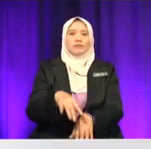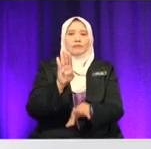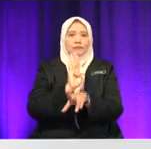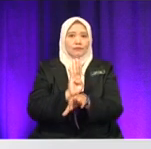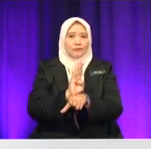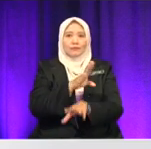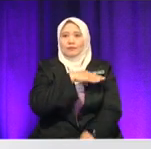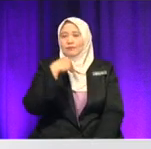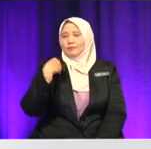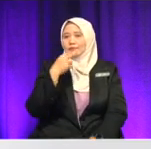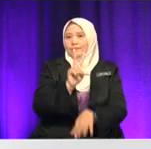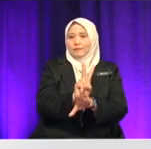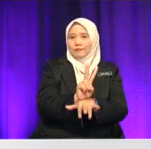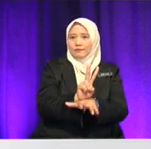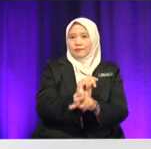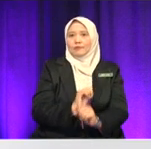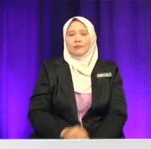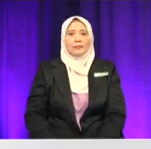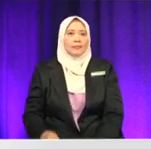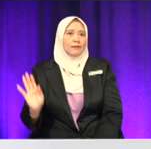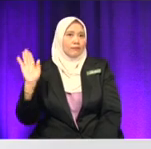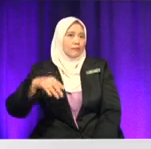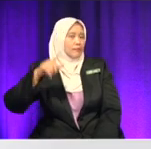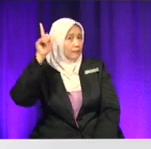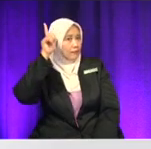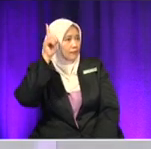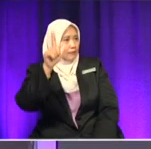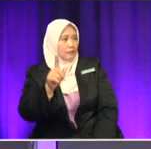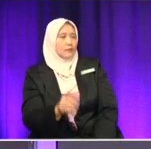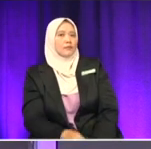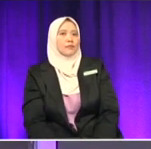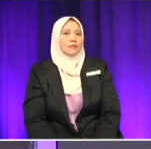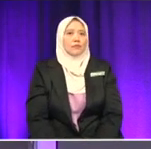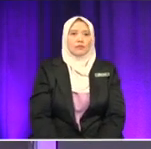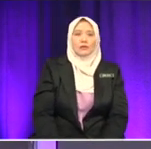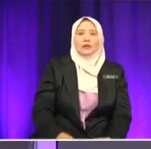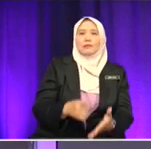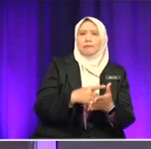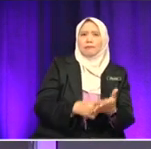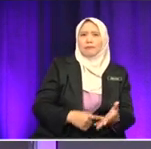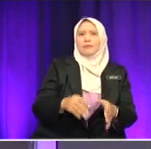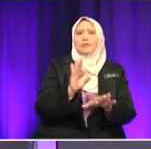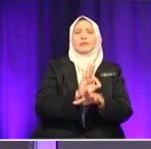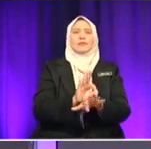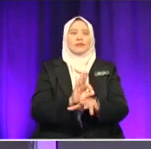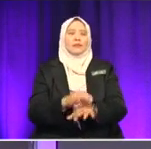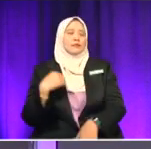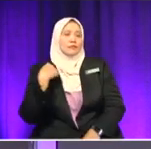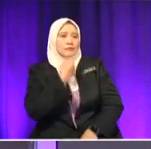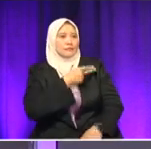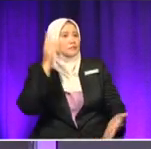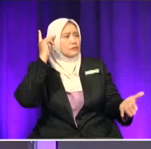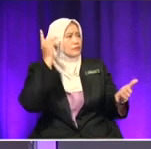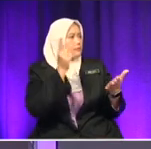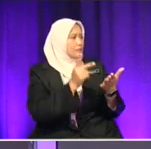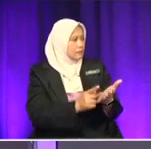dan juga virus. Okey, mari kita lihat pengenalan iaitu berkaitan dengan fungi. Kita berkenalan dengan lebih